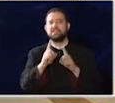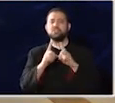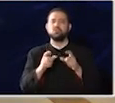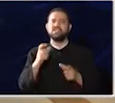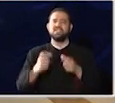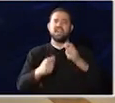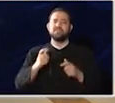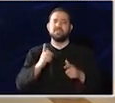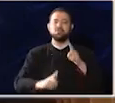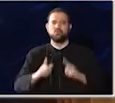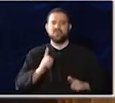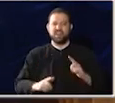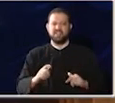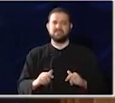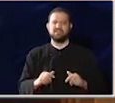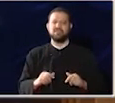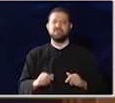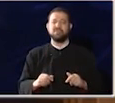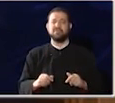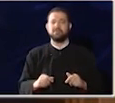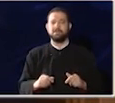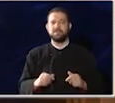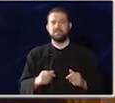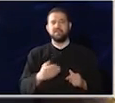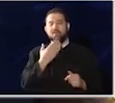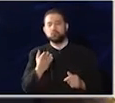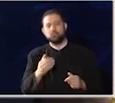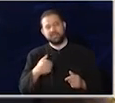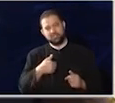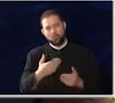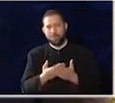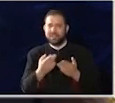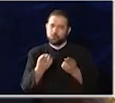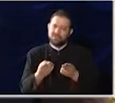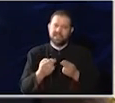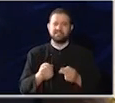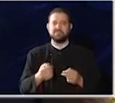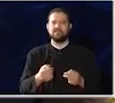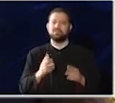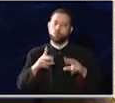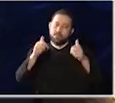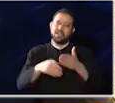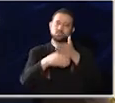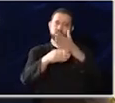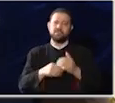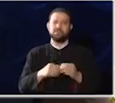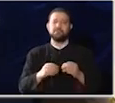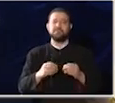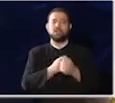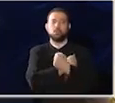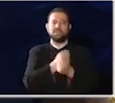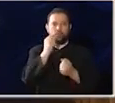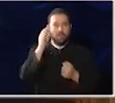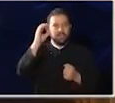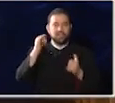această serie de discuții despre suferință, despre stigmatizarea celui suferin. Vă mulțumesc și eu pentru invitație.